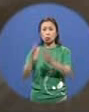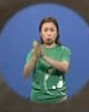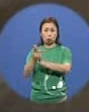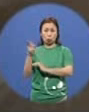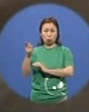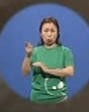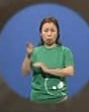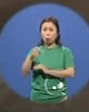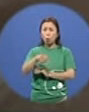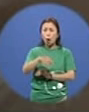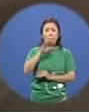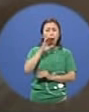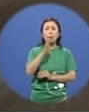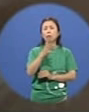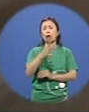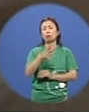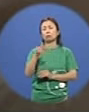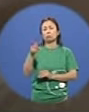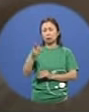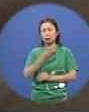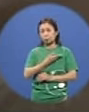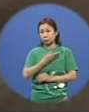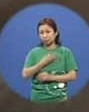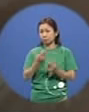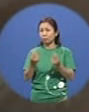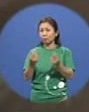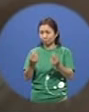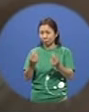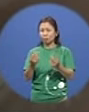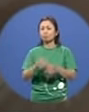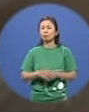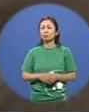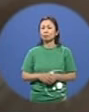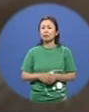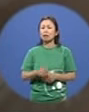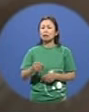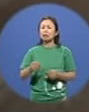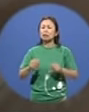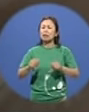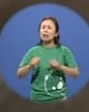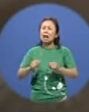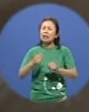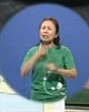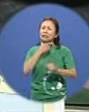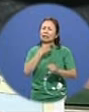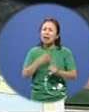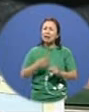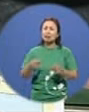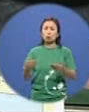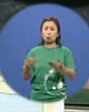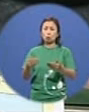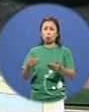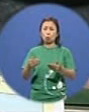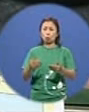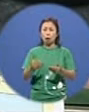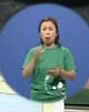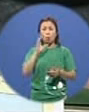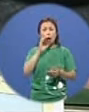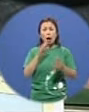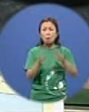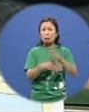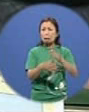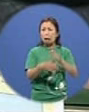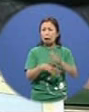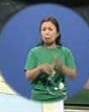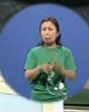ねでそういうのはましょうがないと思うんですよそういうになりたいんだから私もそうだったけどえはいでだけど和歌山